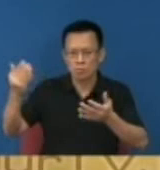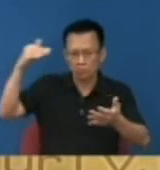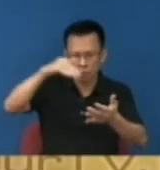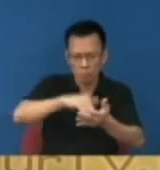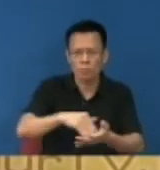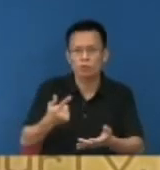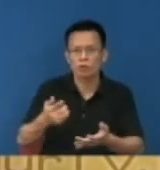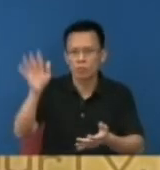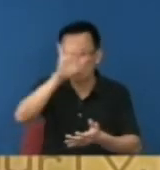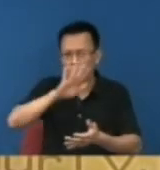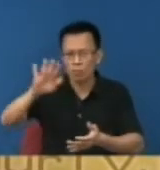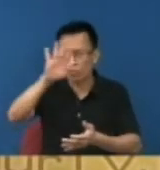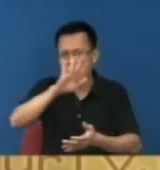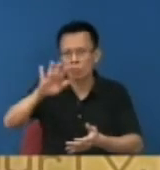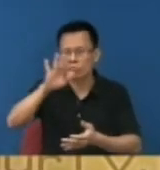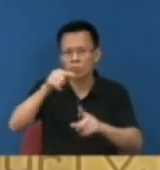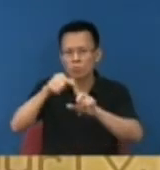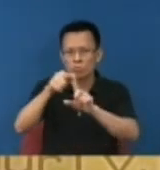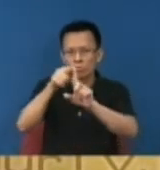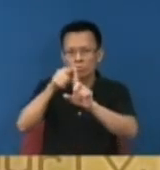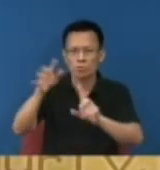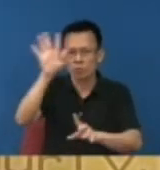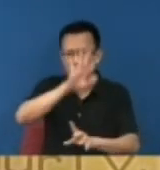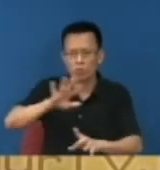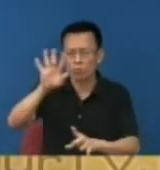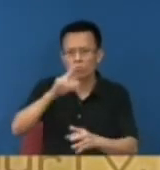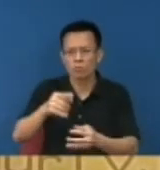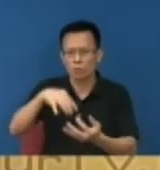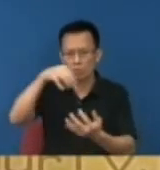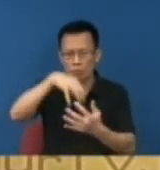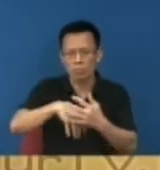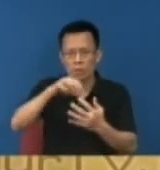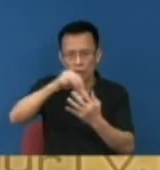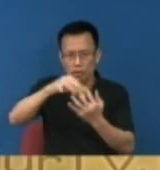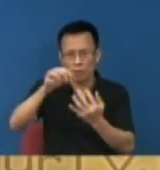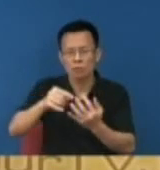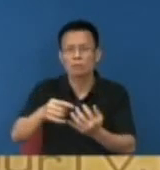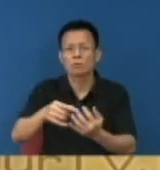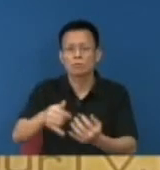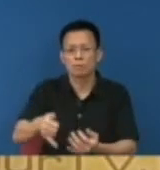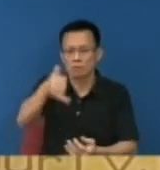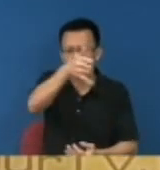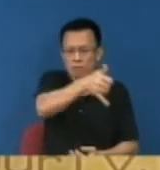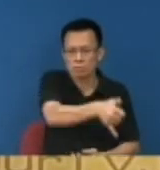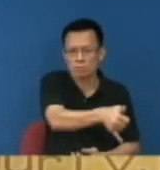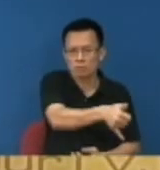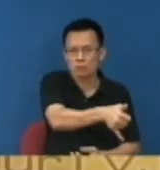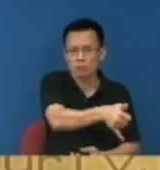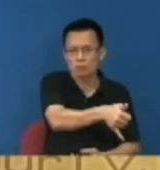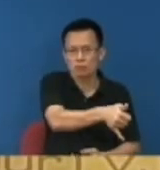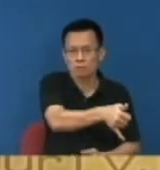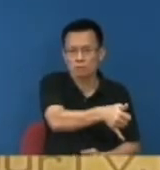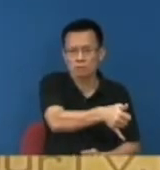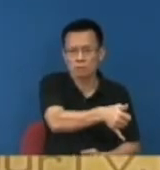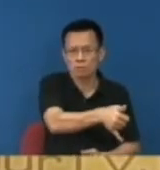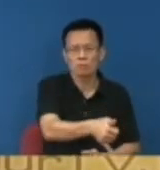係喺個模糊裏邊咧揀咗一條企喺呢一個